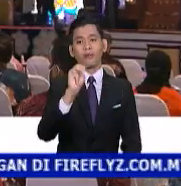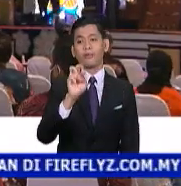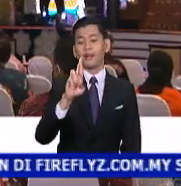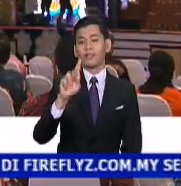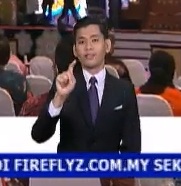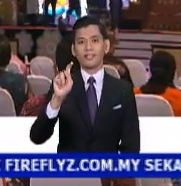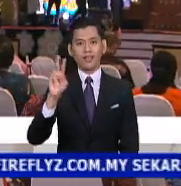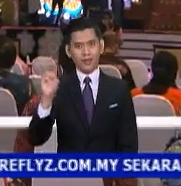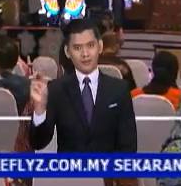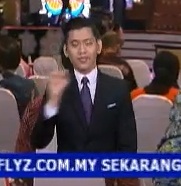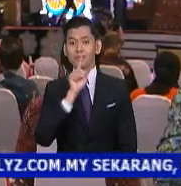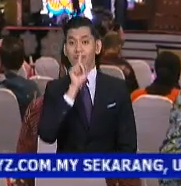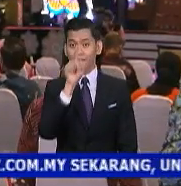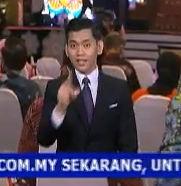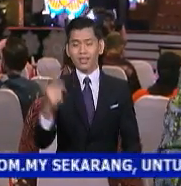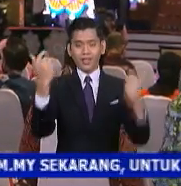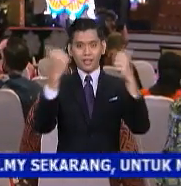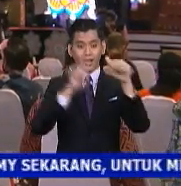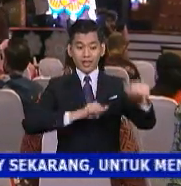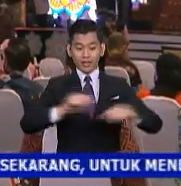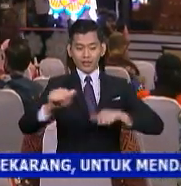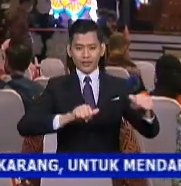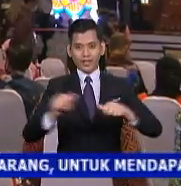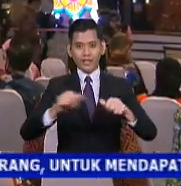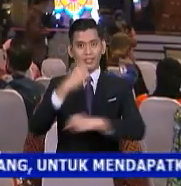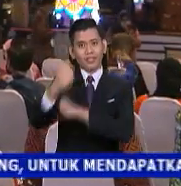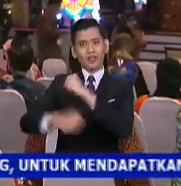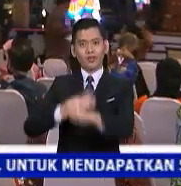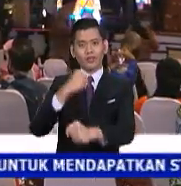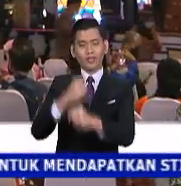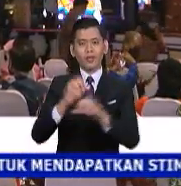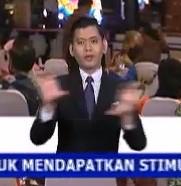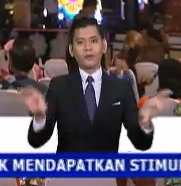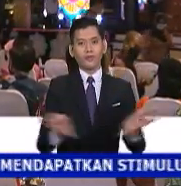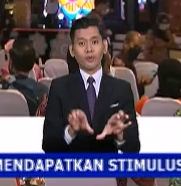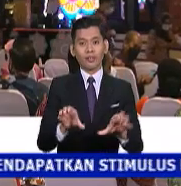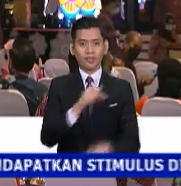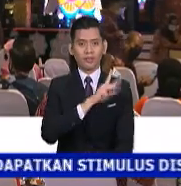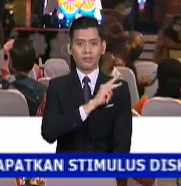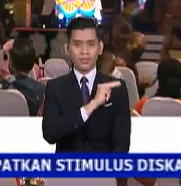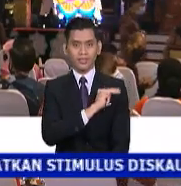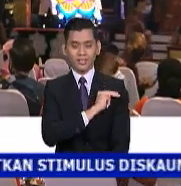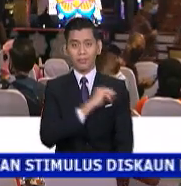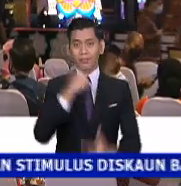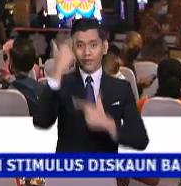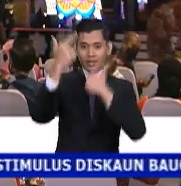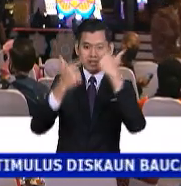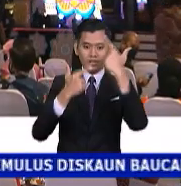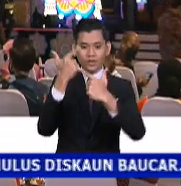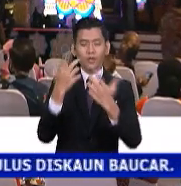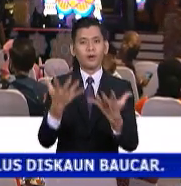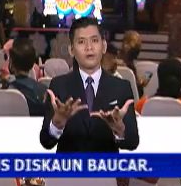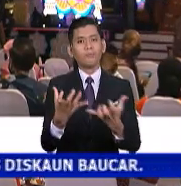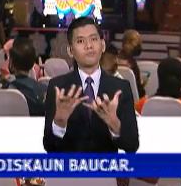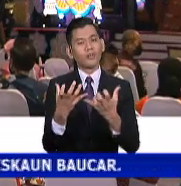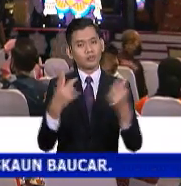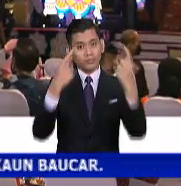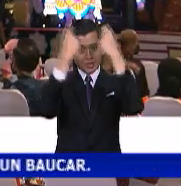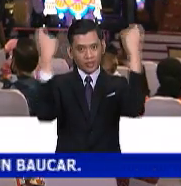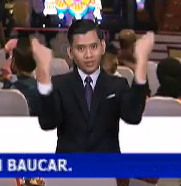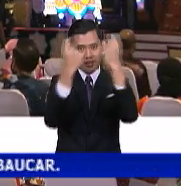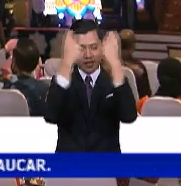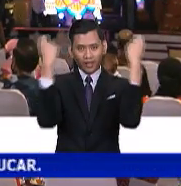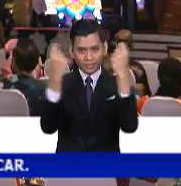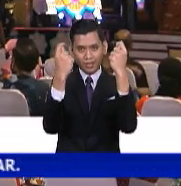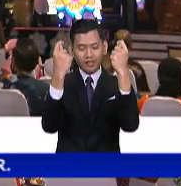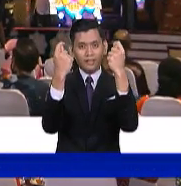MRTM ini merupakan acara tahunan peringkat nasional Anjuran Kementerian Pelancongan Seni dan Budaya MOTEC bagi meraihkan perayaan kaum terbesar